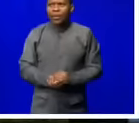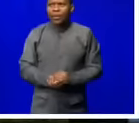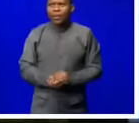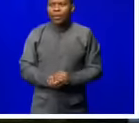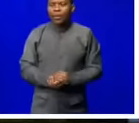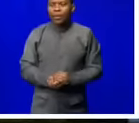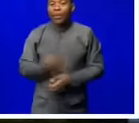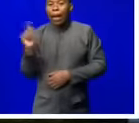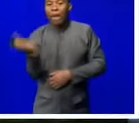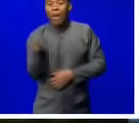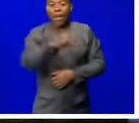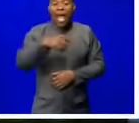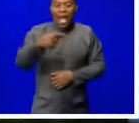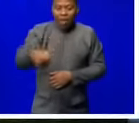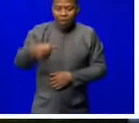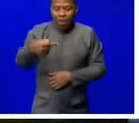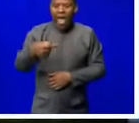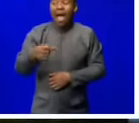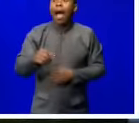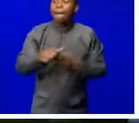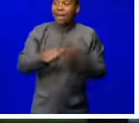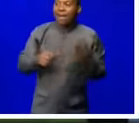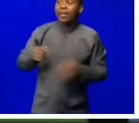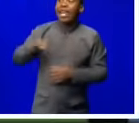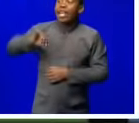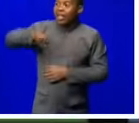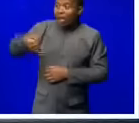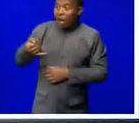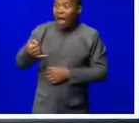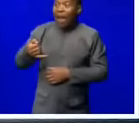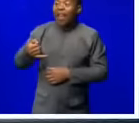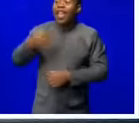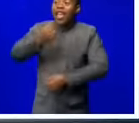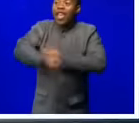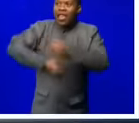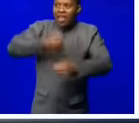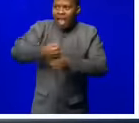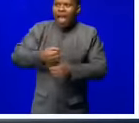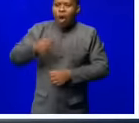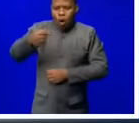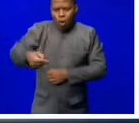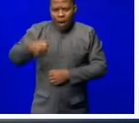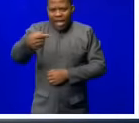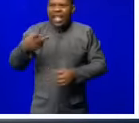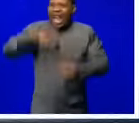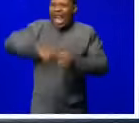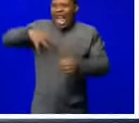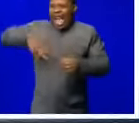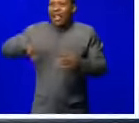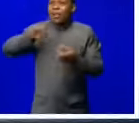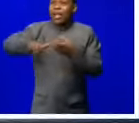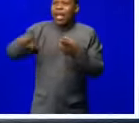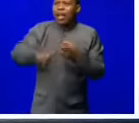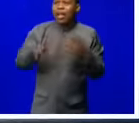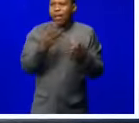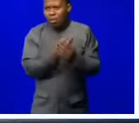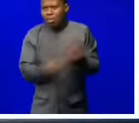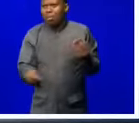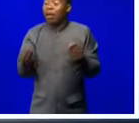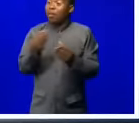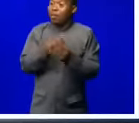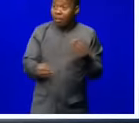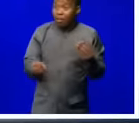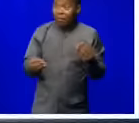lemphebeto ichubeka njalo nje ngenyanga yabhimbitfani umnyaka wonke even lase Australia kanzi ke kunebadlali sebavele baphumile ke